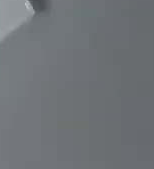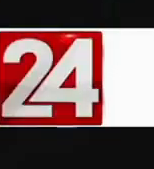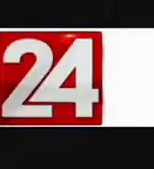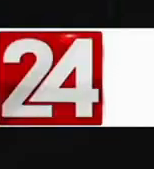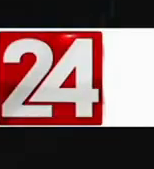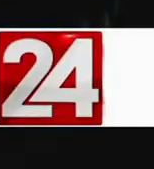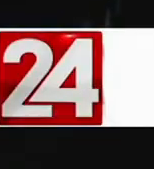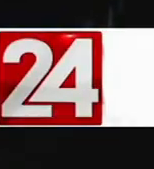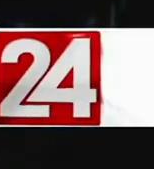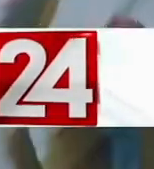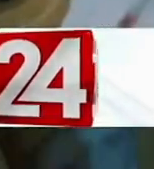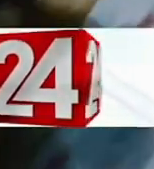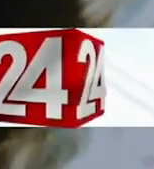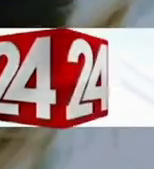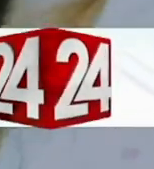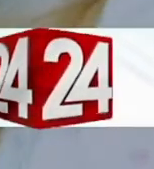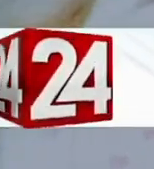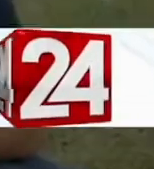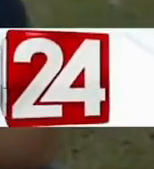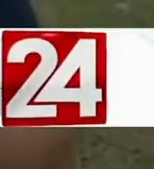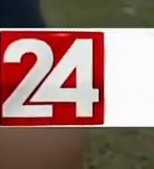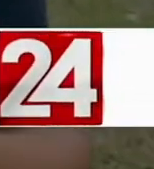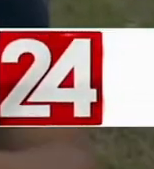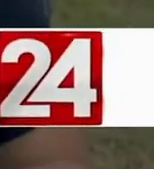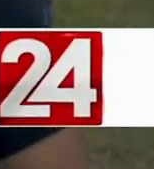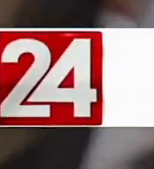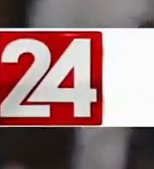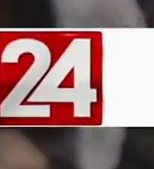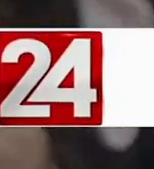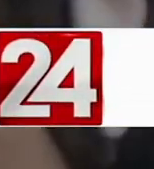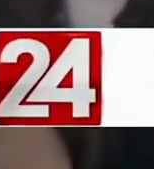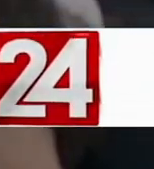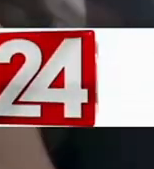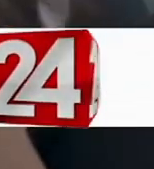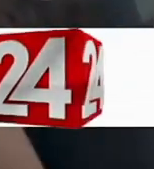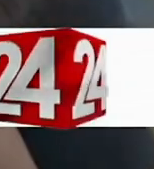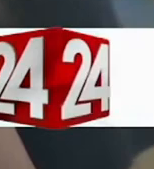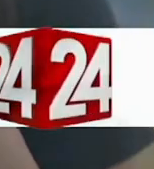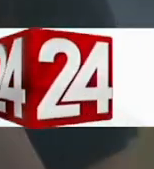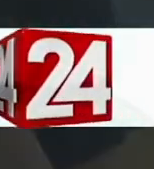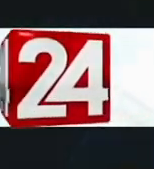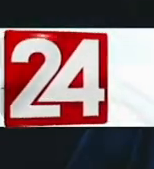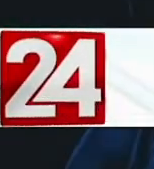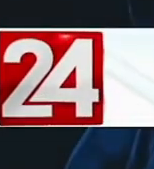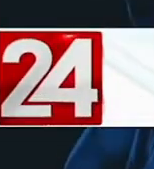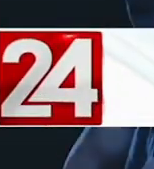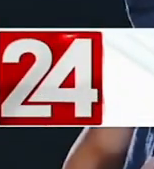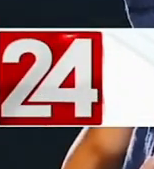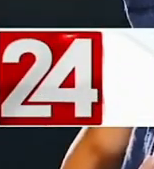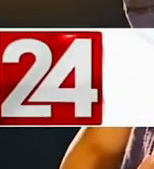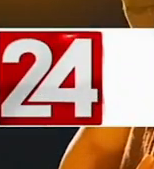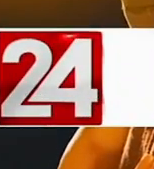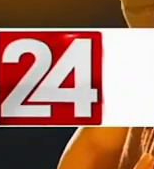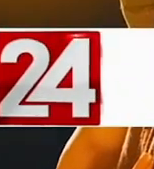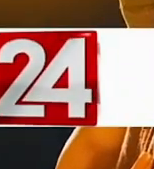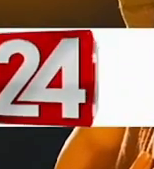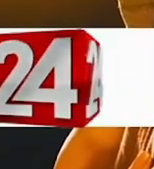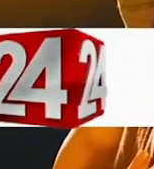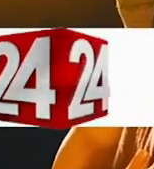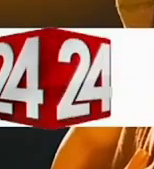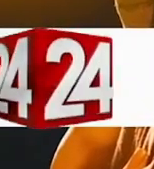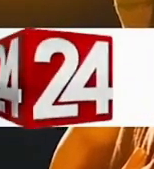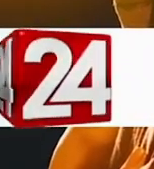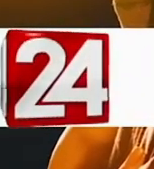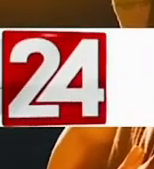Up next, ang misteryo at kababalaghang matutuklasan sa bagong seryeng Love You Stranger na mapapanood